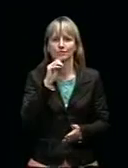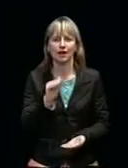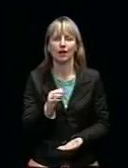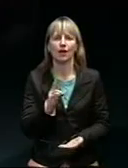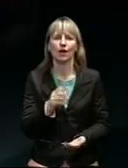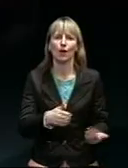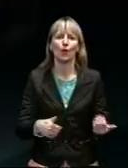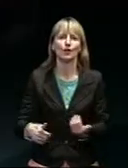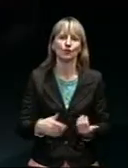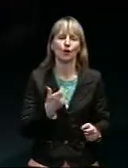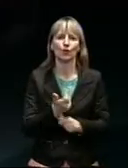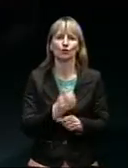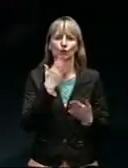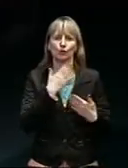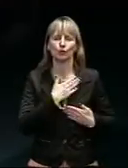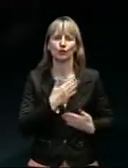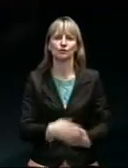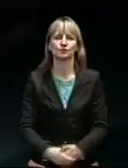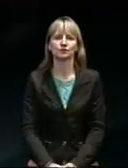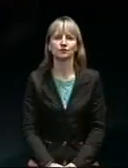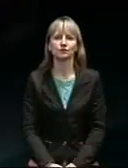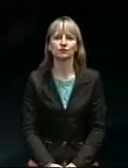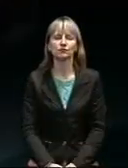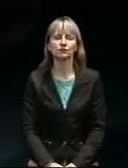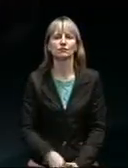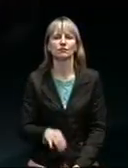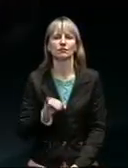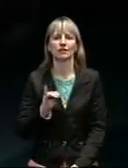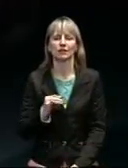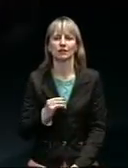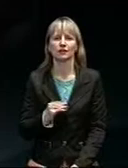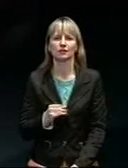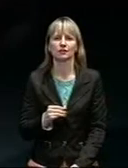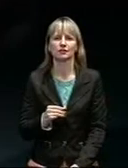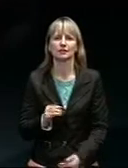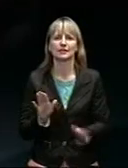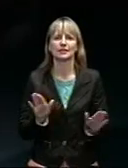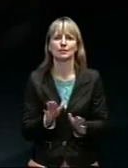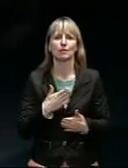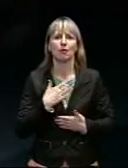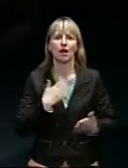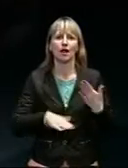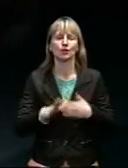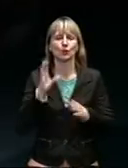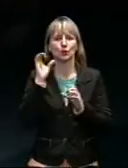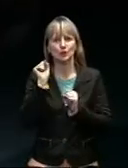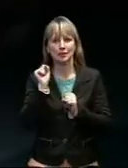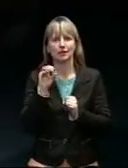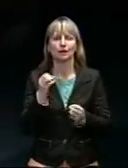я очень люблю колыбельную Умки и... «Спи, моя радость, усни» і